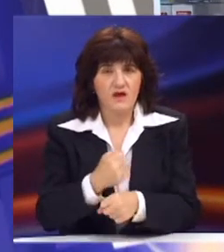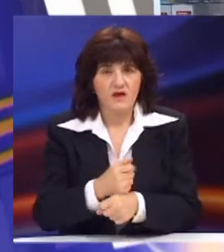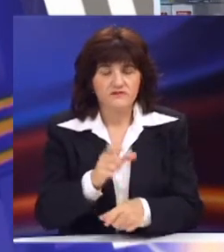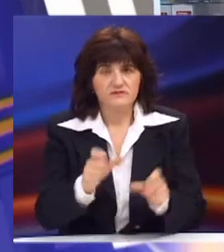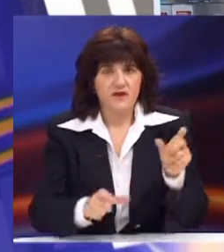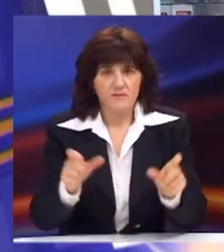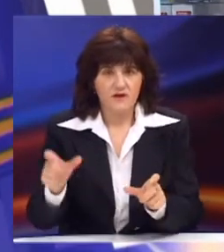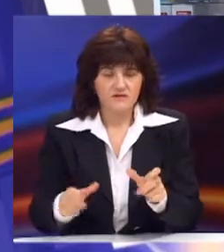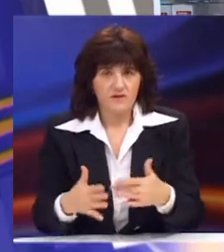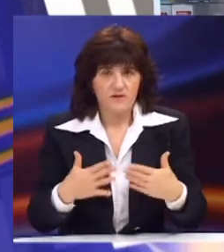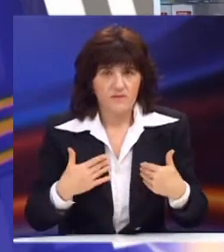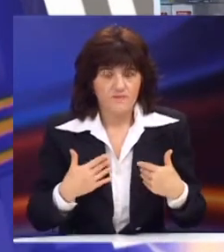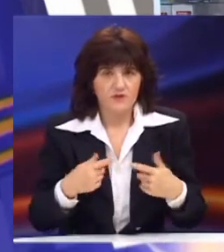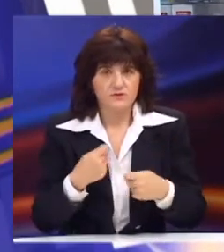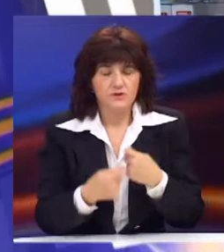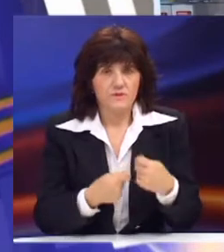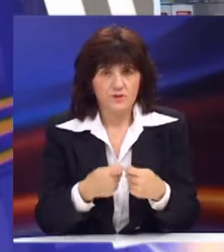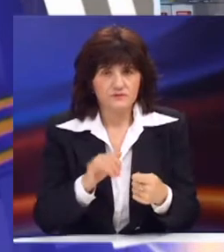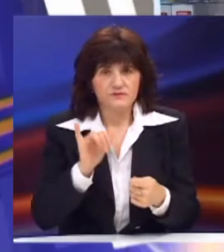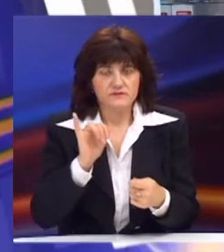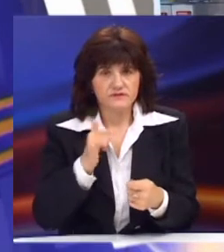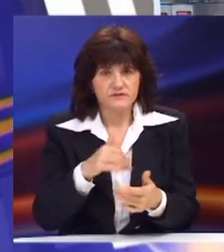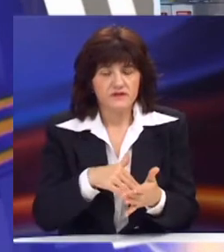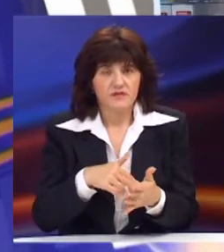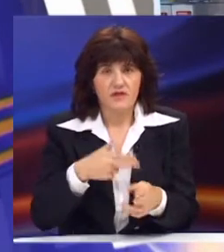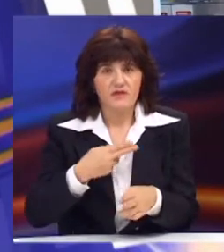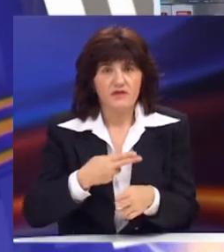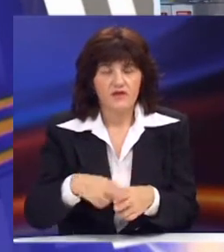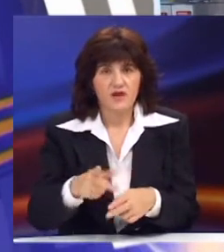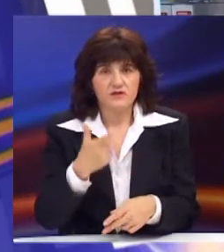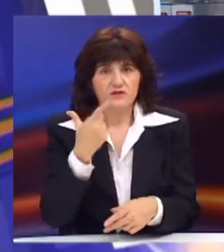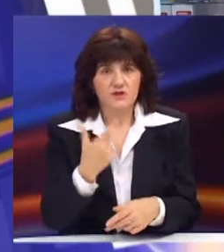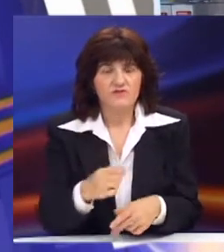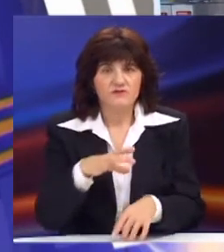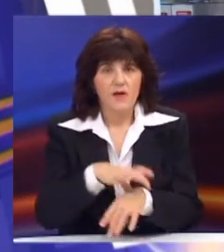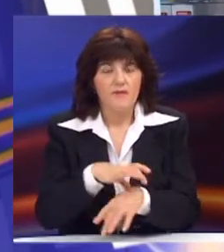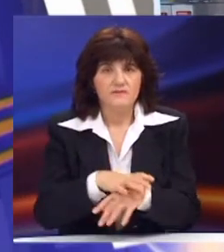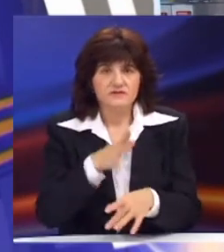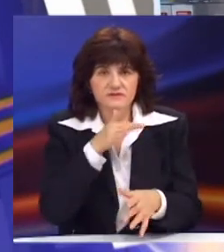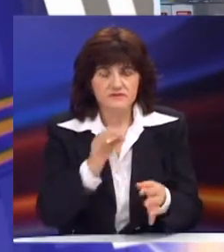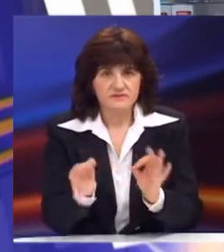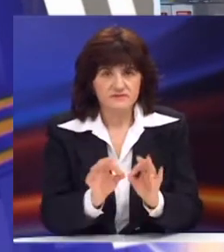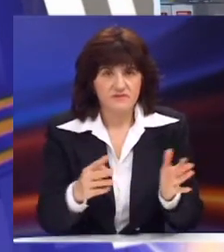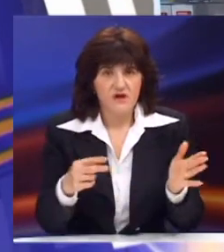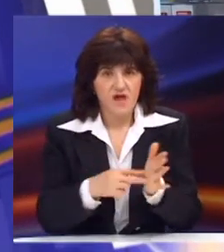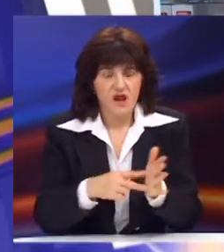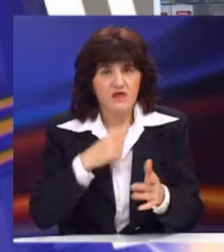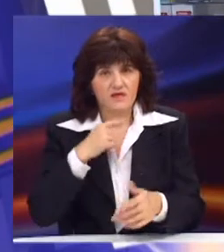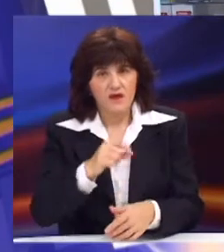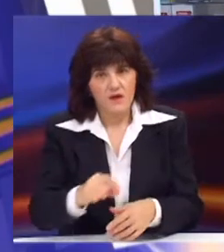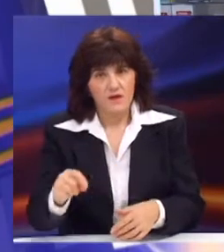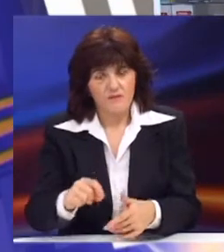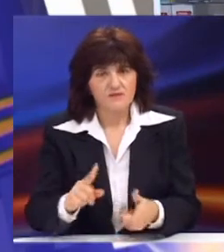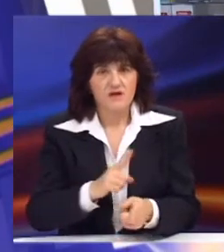rad sa pacijentima. Naš osnovni cilj jeste da se rešimo, da tako kažem, dvostruke medicinske dokumentacije,